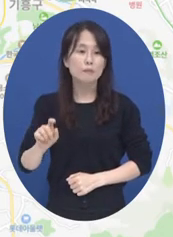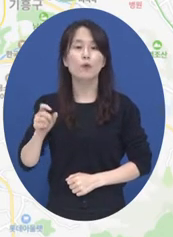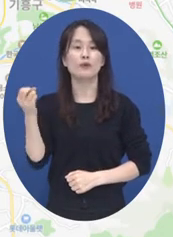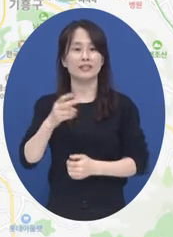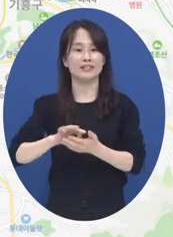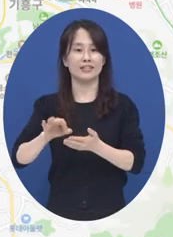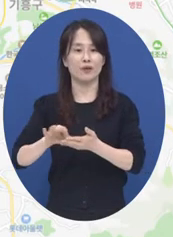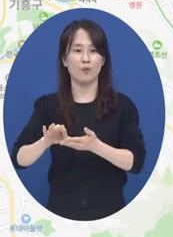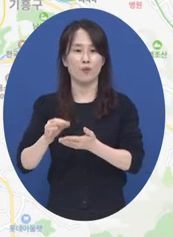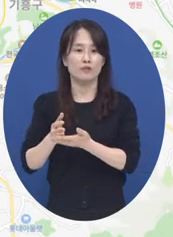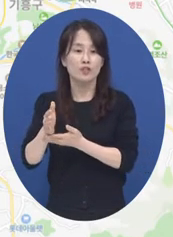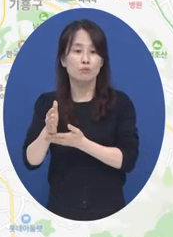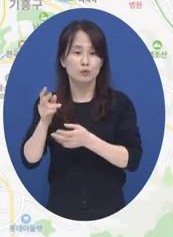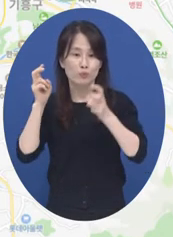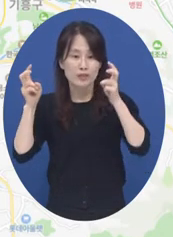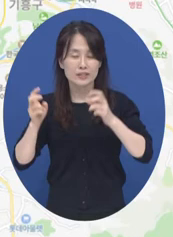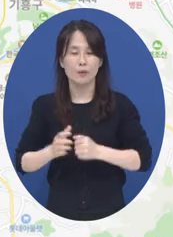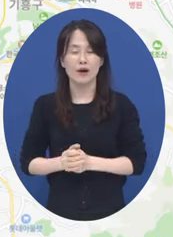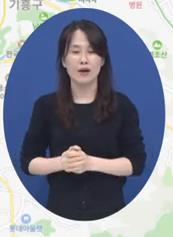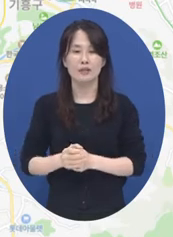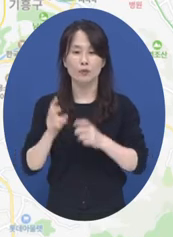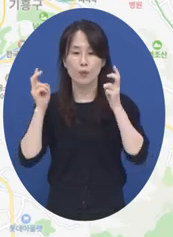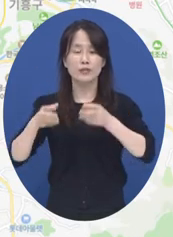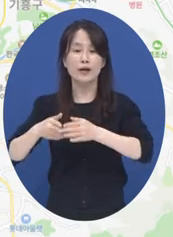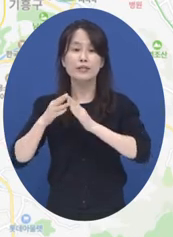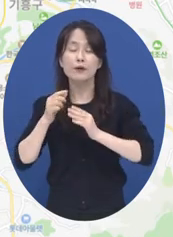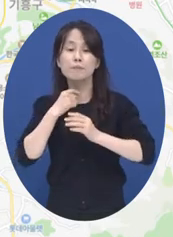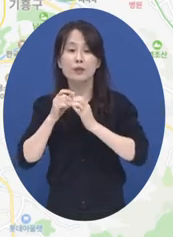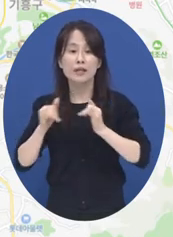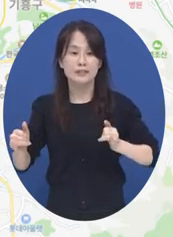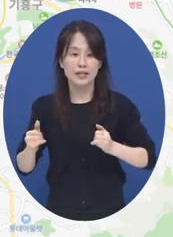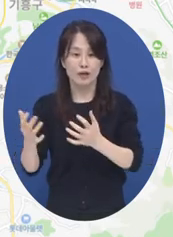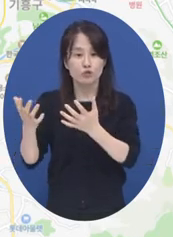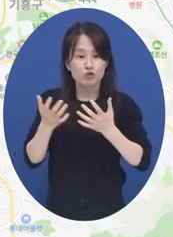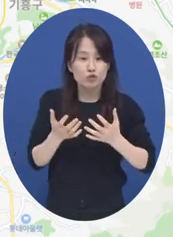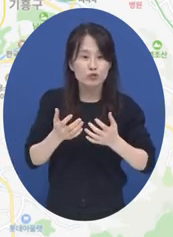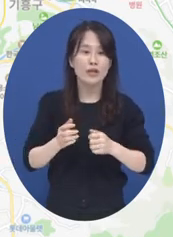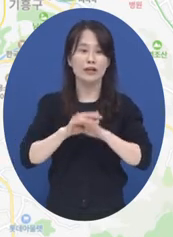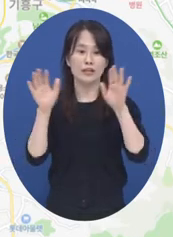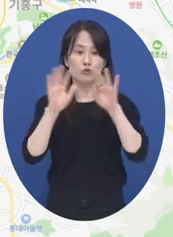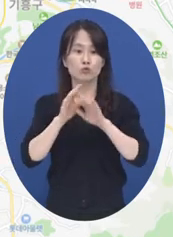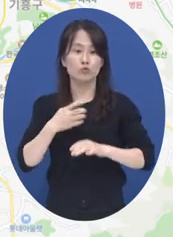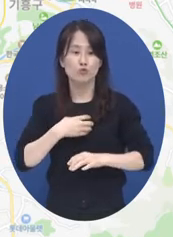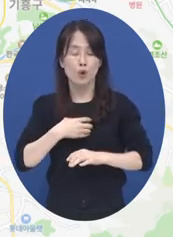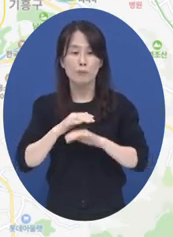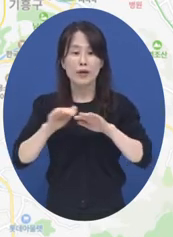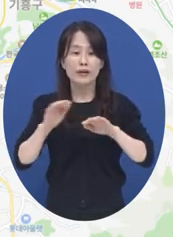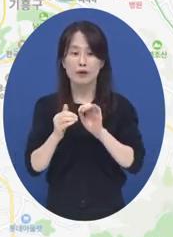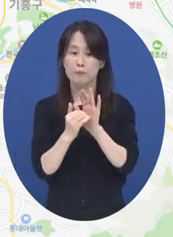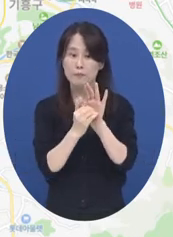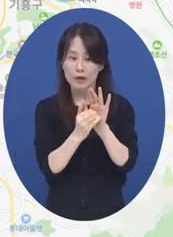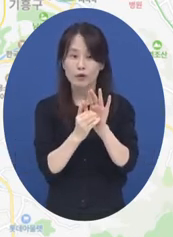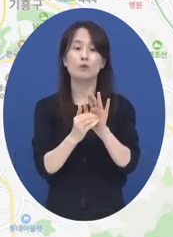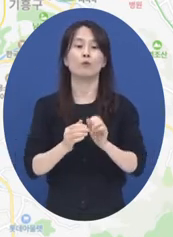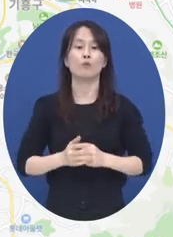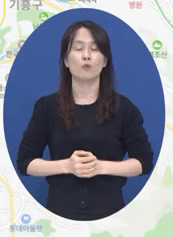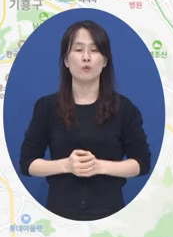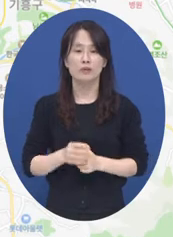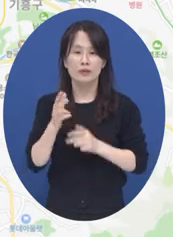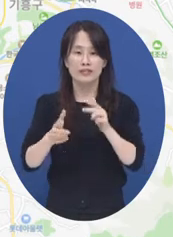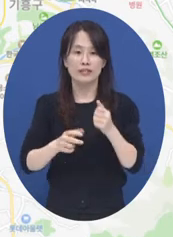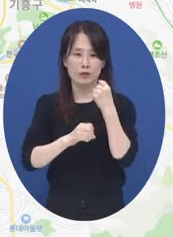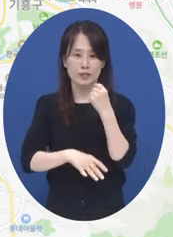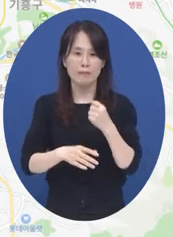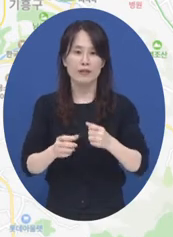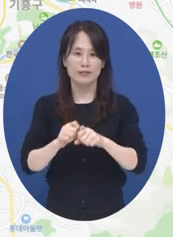부지에는 재생에너지와 업사이클 전문기업, 예비창업자를 유치해 기후위기에 능동적으로 대응하고 지속 가능한 산업